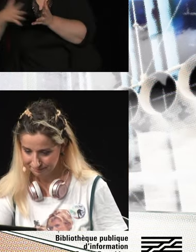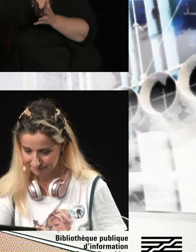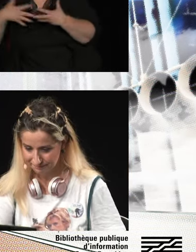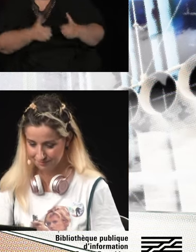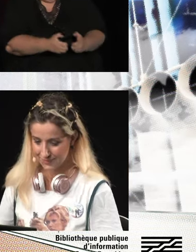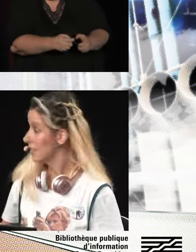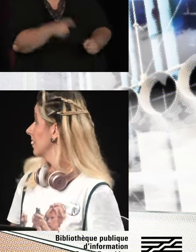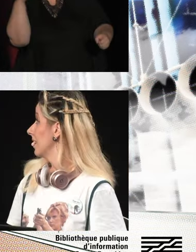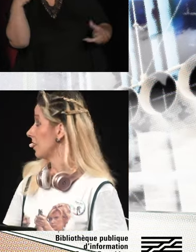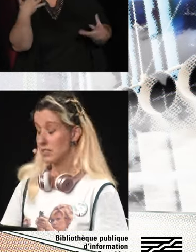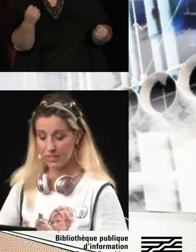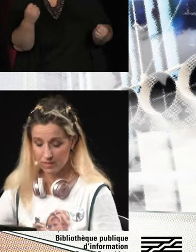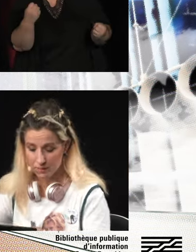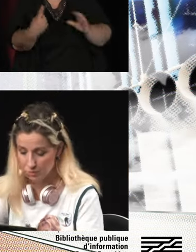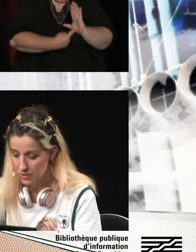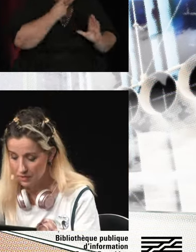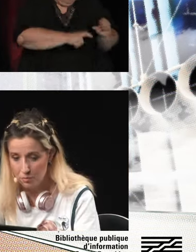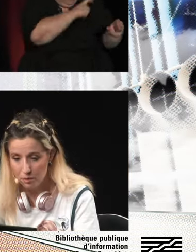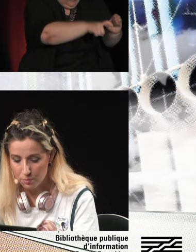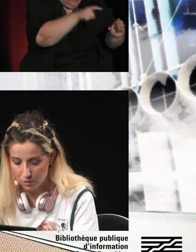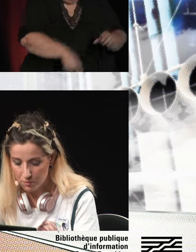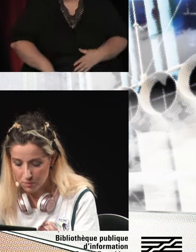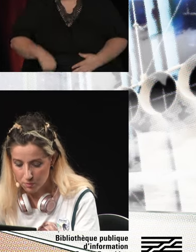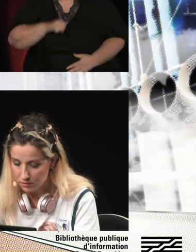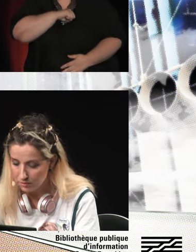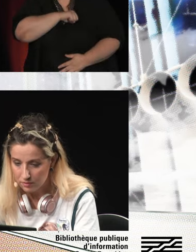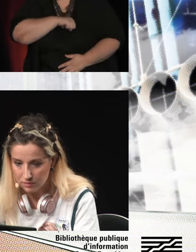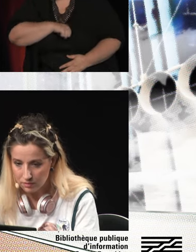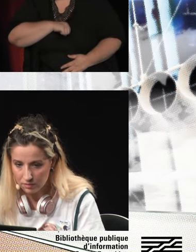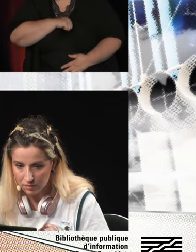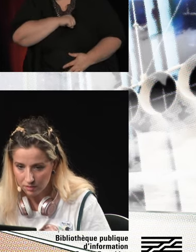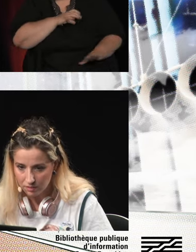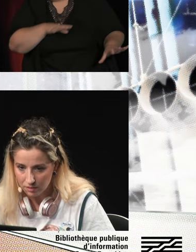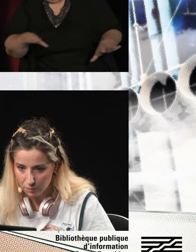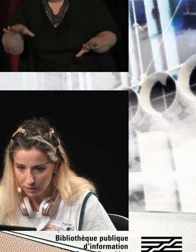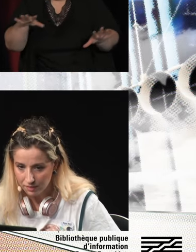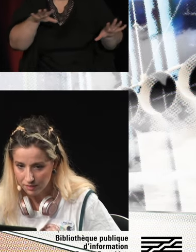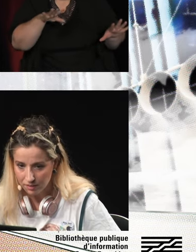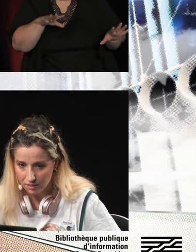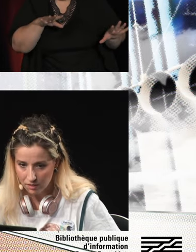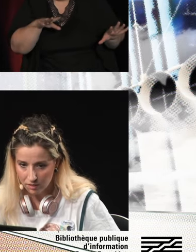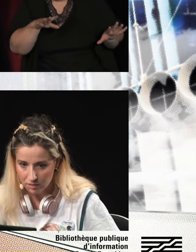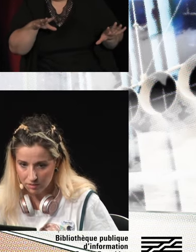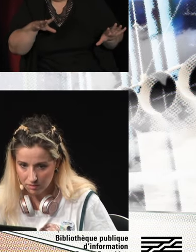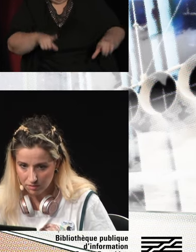ça. Alors ça va être... Pardon, ça va être moche pendant un petit moment. Hop là.